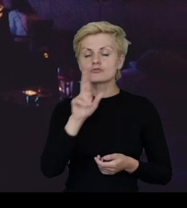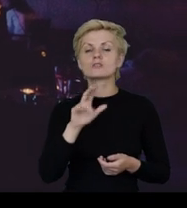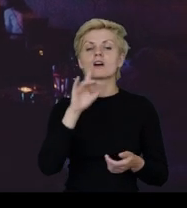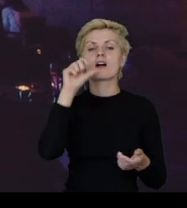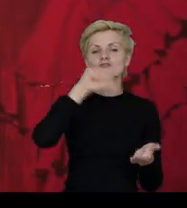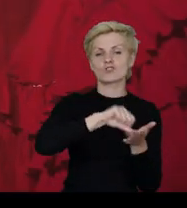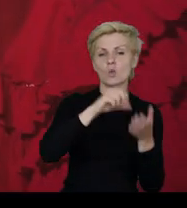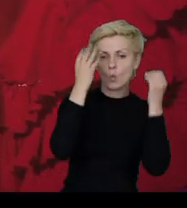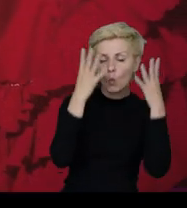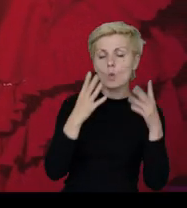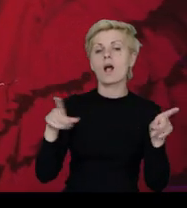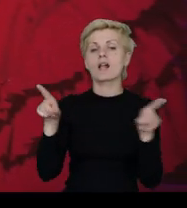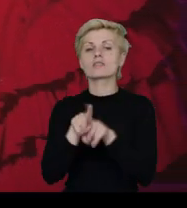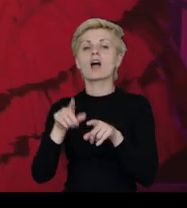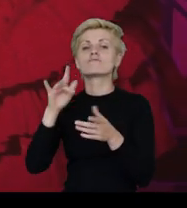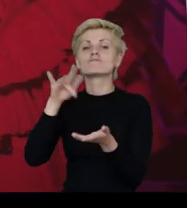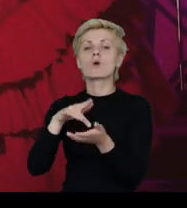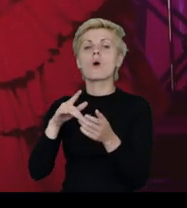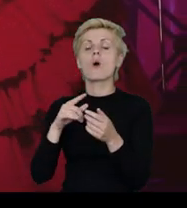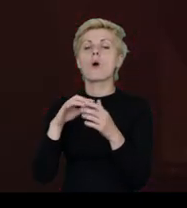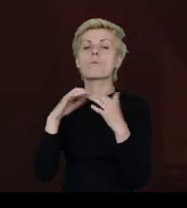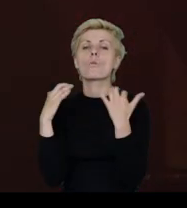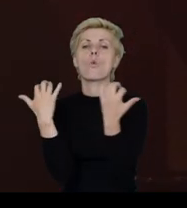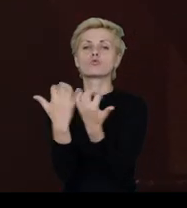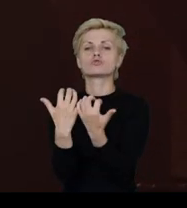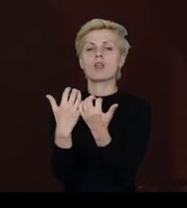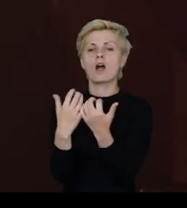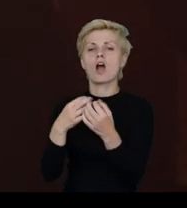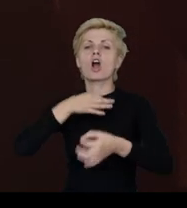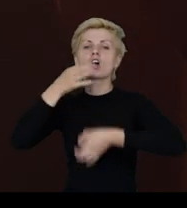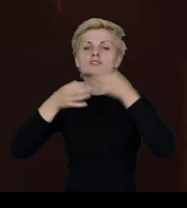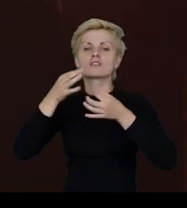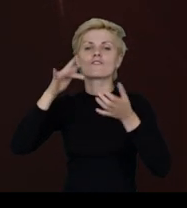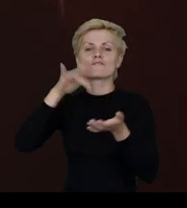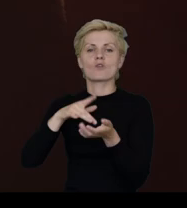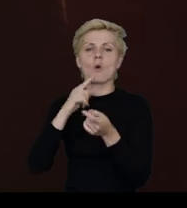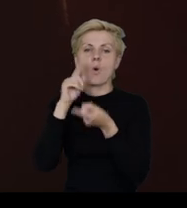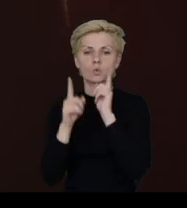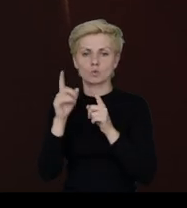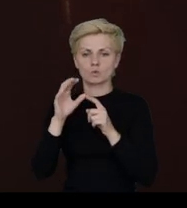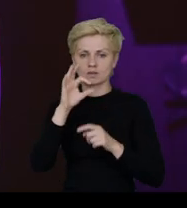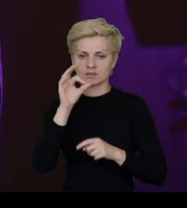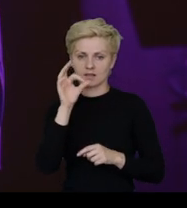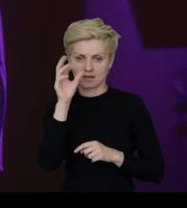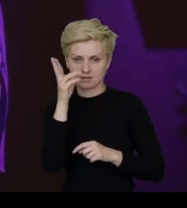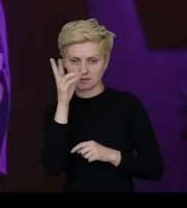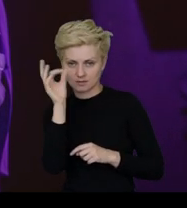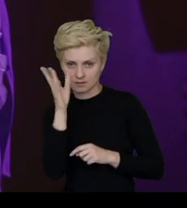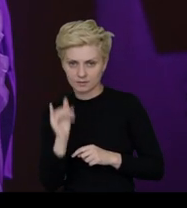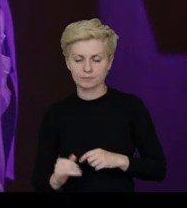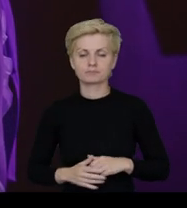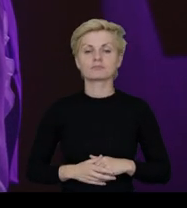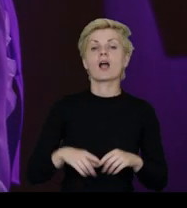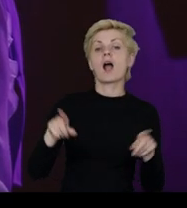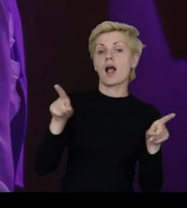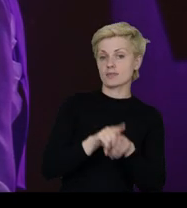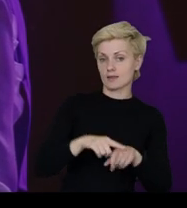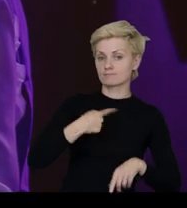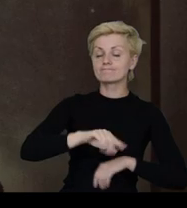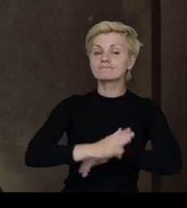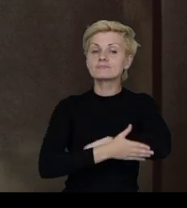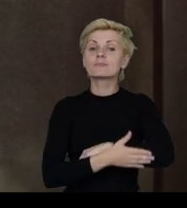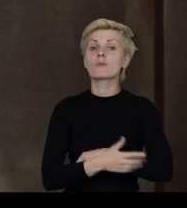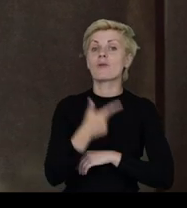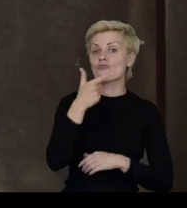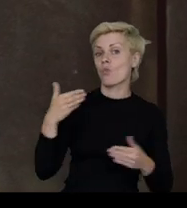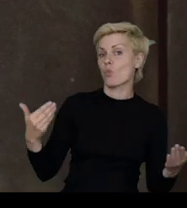w Muszli Koncertowej Ogrodu Saskiego. Perła była ponadto partnerem dwóch zupełnie nowych inicjatyw kulturalnych na mapie